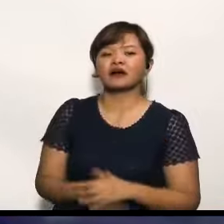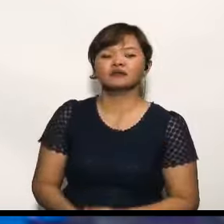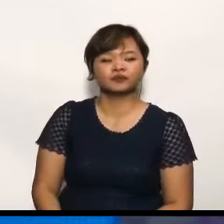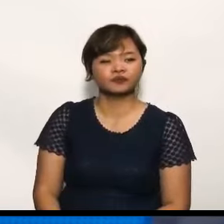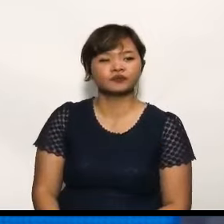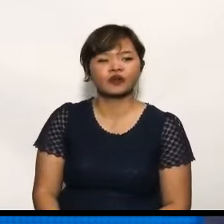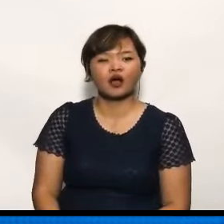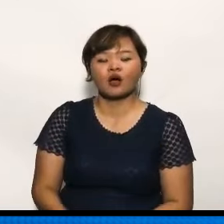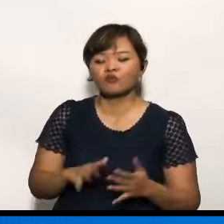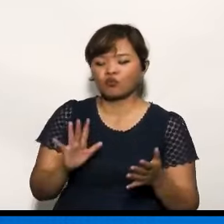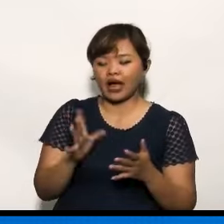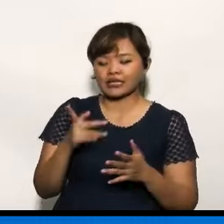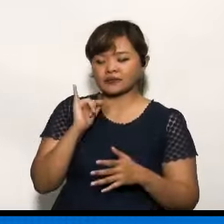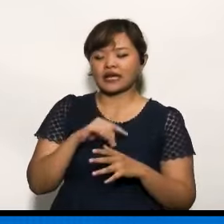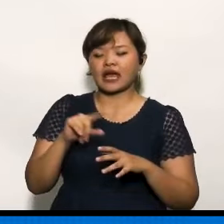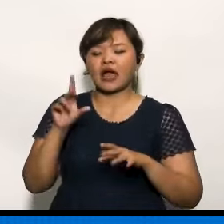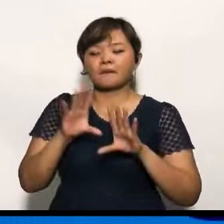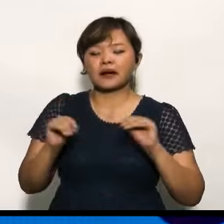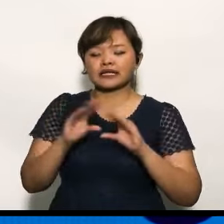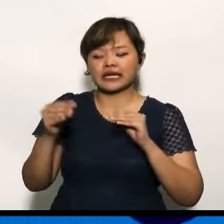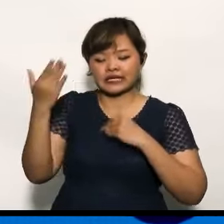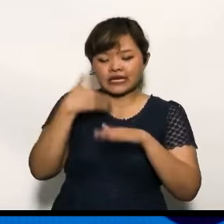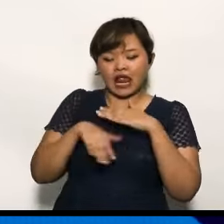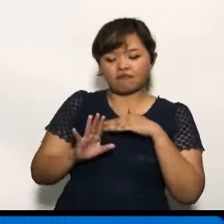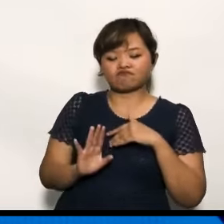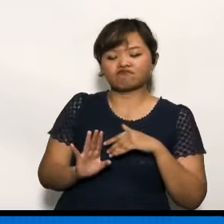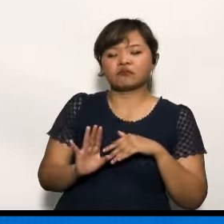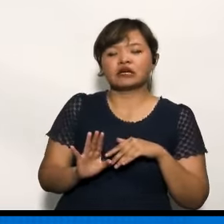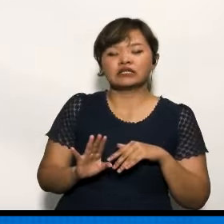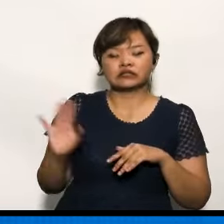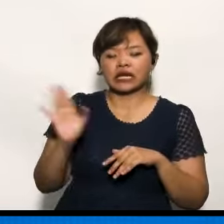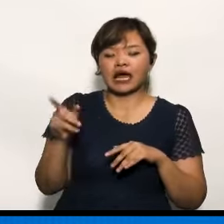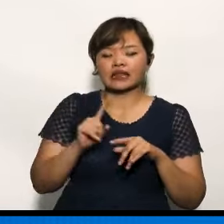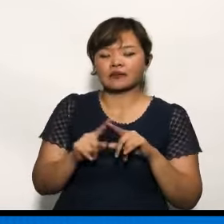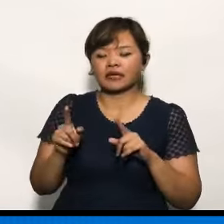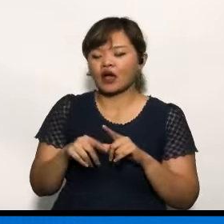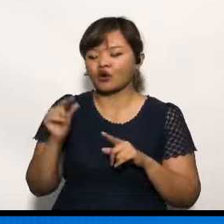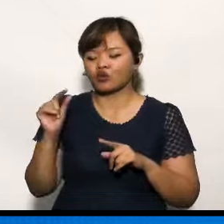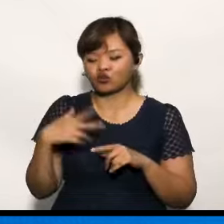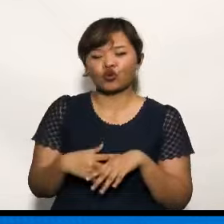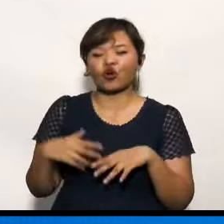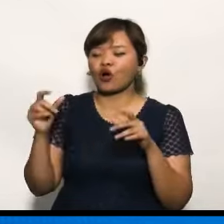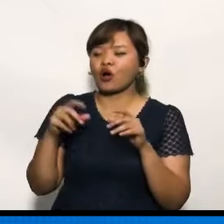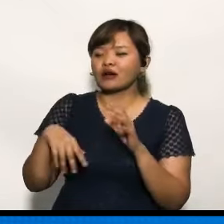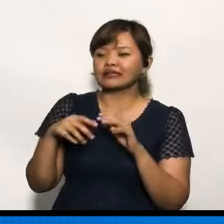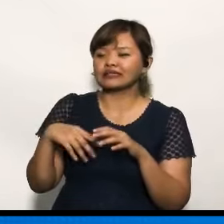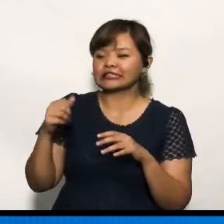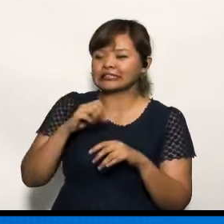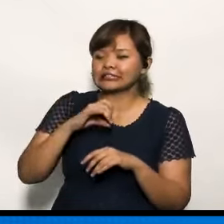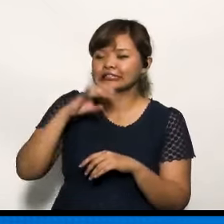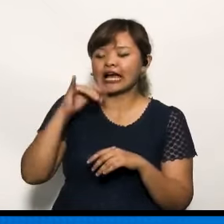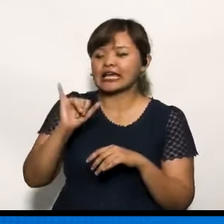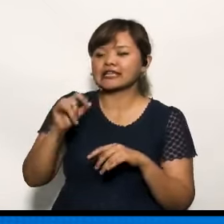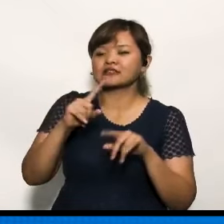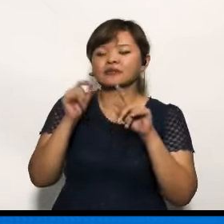work in, seperti bagaimana Tuhan bekerja. Work for God who works in you both to will, yang memberikan kemauan, and to